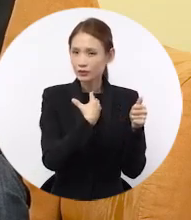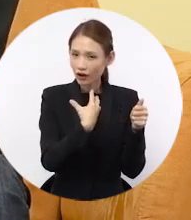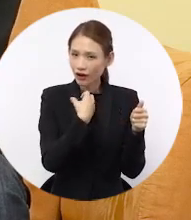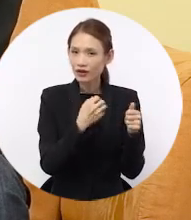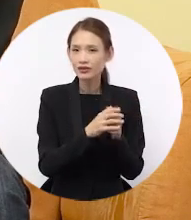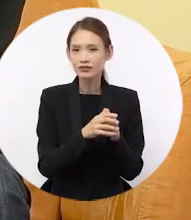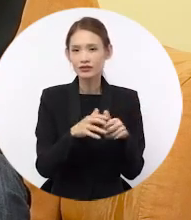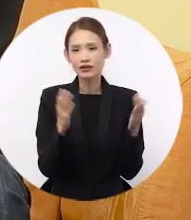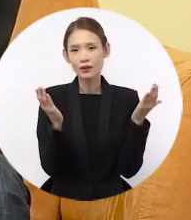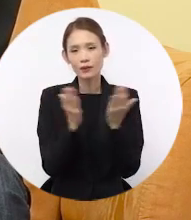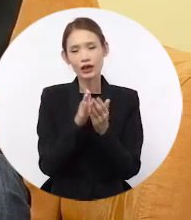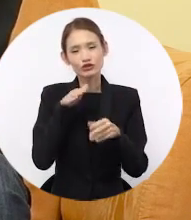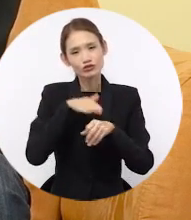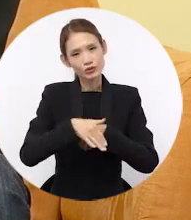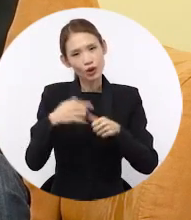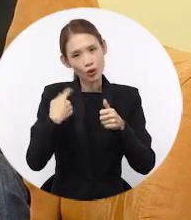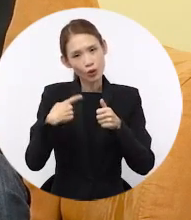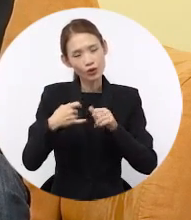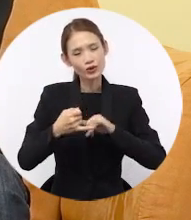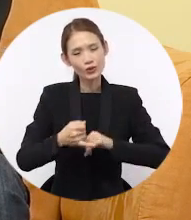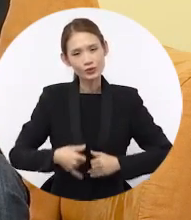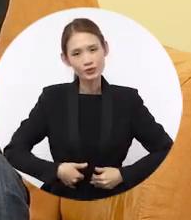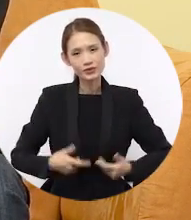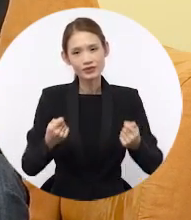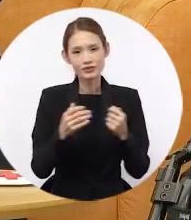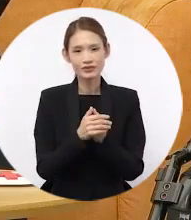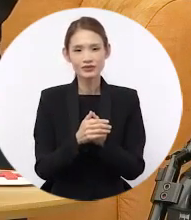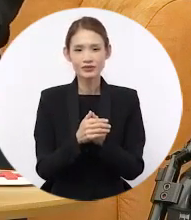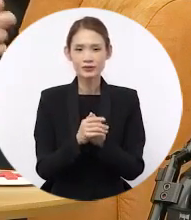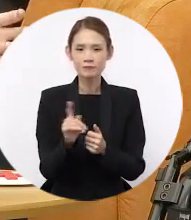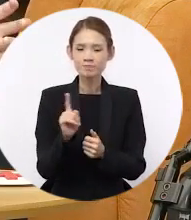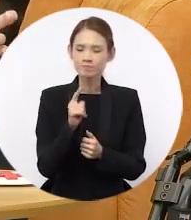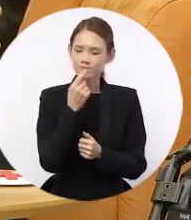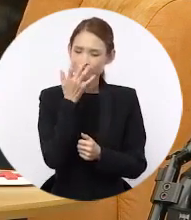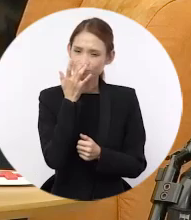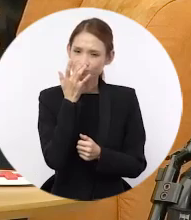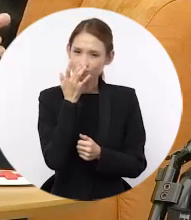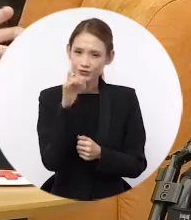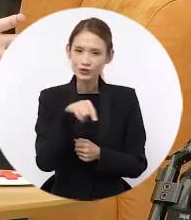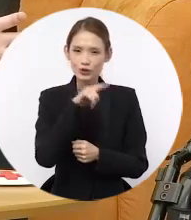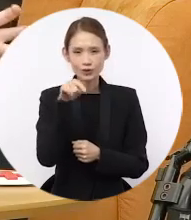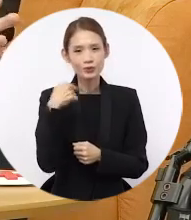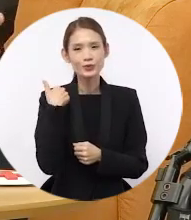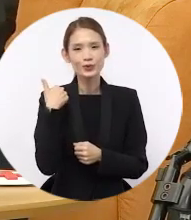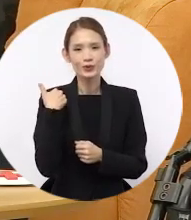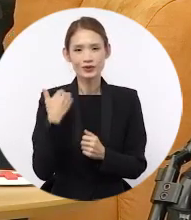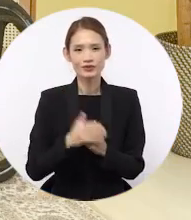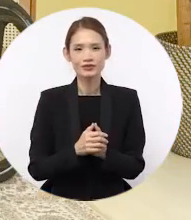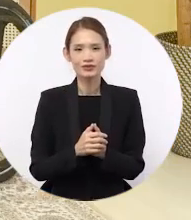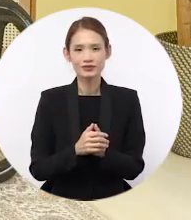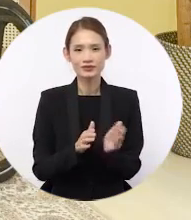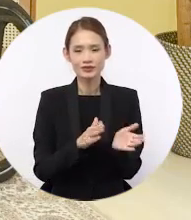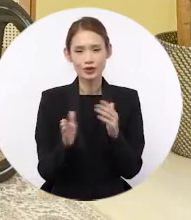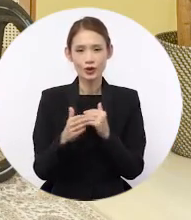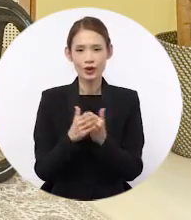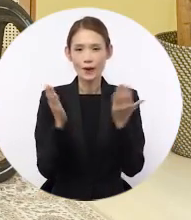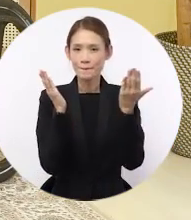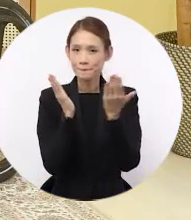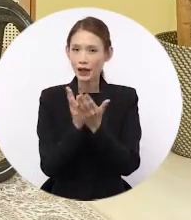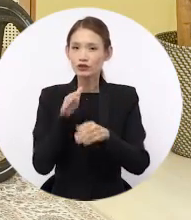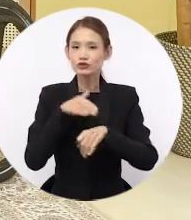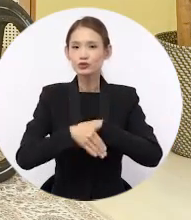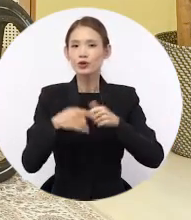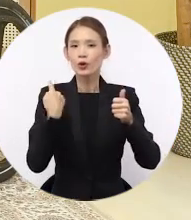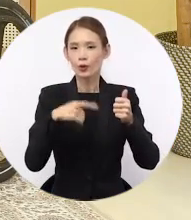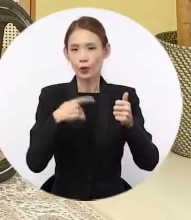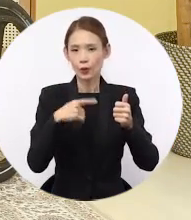입장을 이제 또 들어보니까 맞춤형 교육이 필요한 것 같기도 해서 아직은 뭐가 정답인지 잘 모르겠어요. 좋아요. 저희가 맞춤형